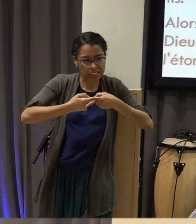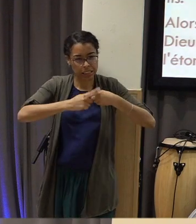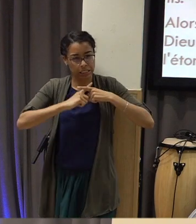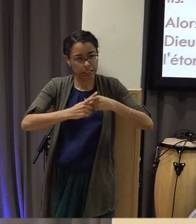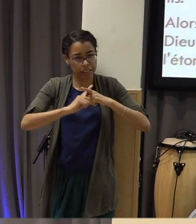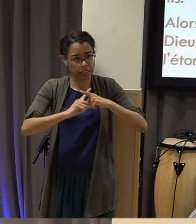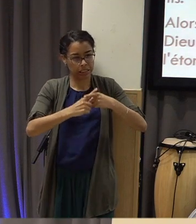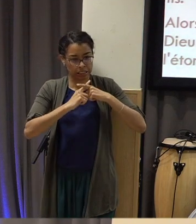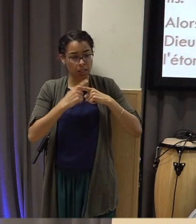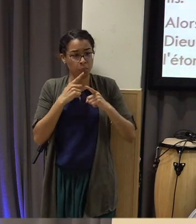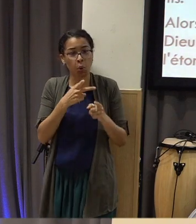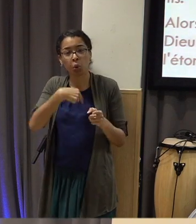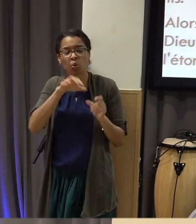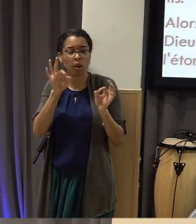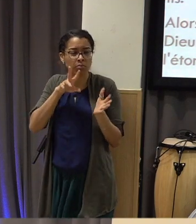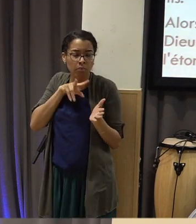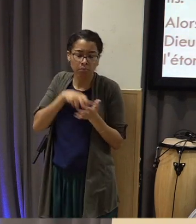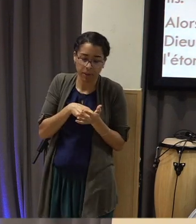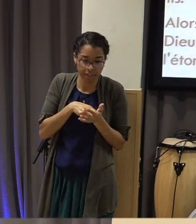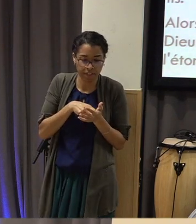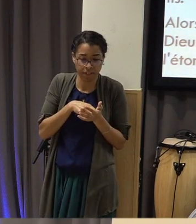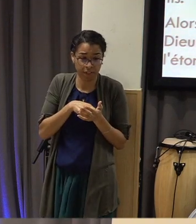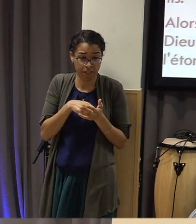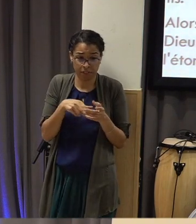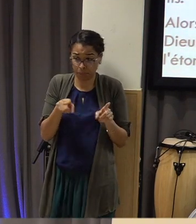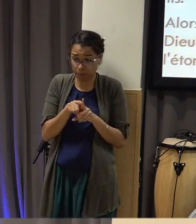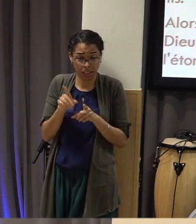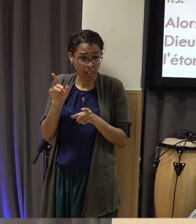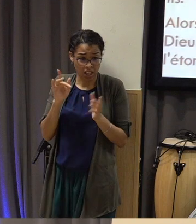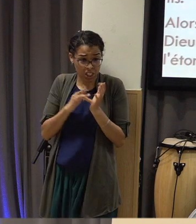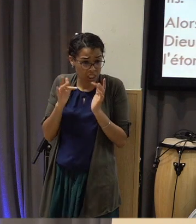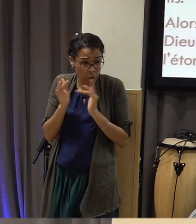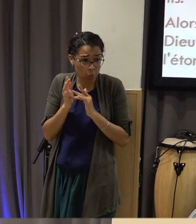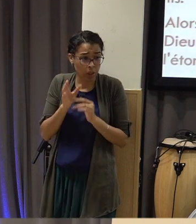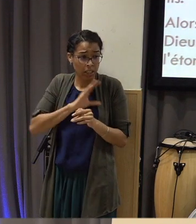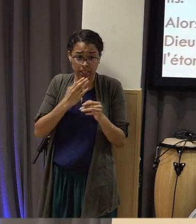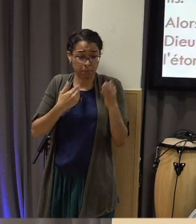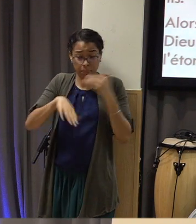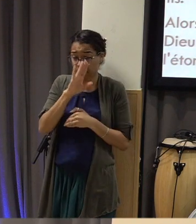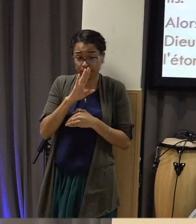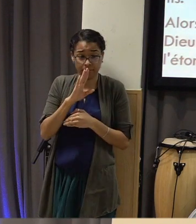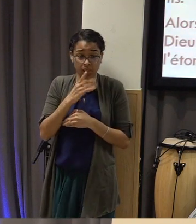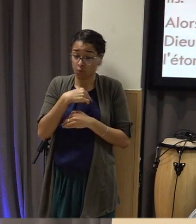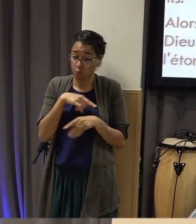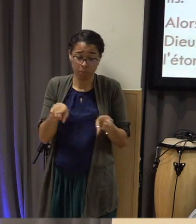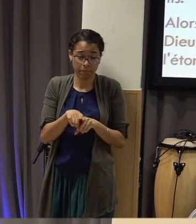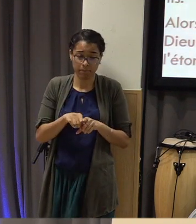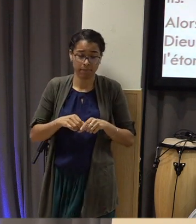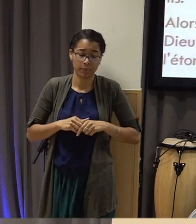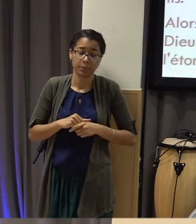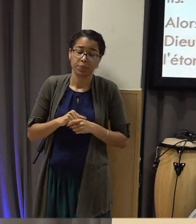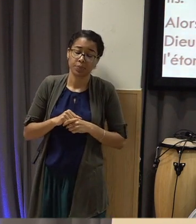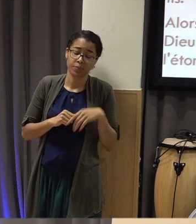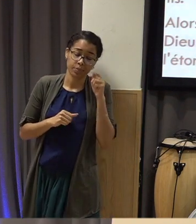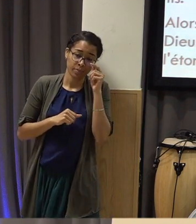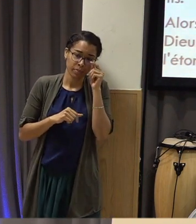là pour nous faire tomber. Ils ont voulu faire tomber notre maître. Donc, à plus forte raison, nous, ses disciples. Soyons